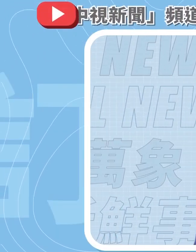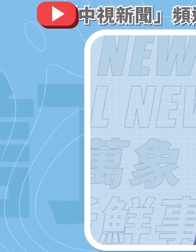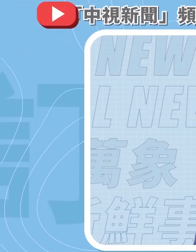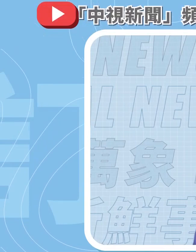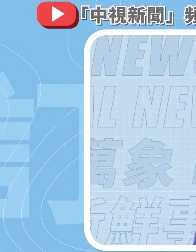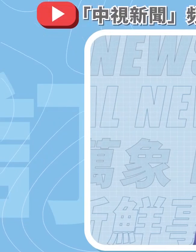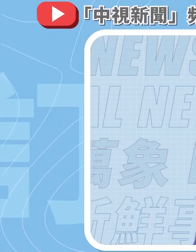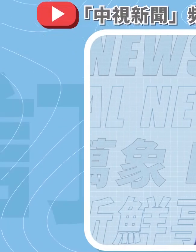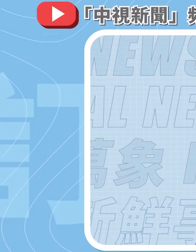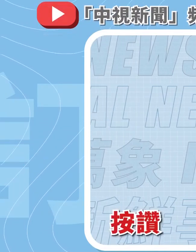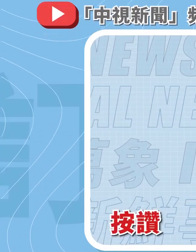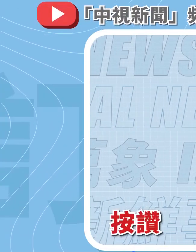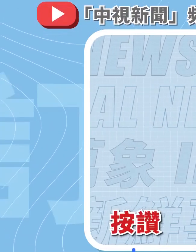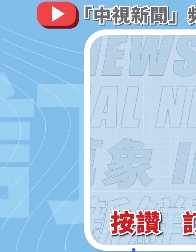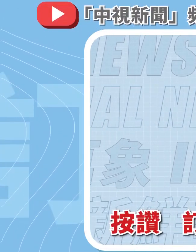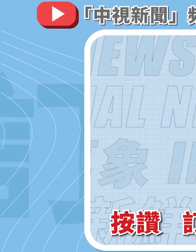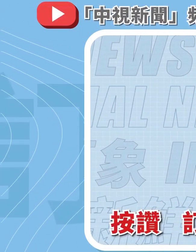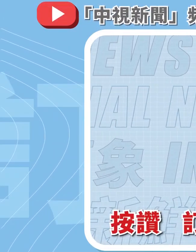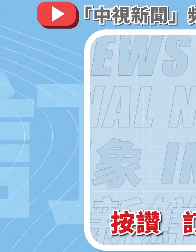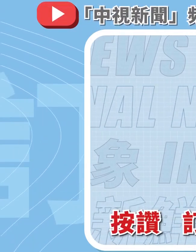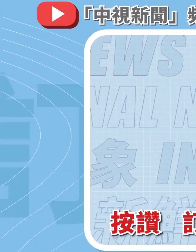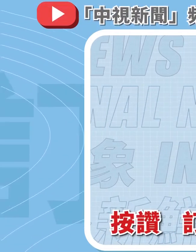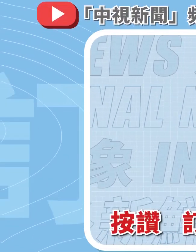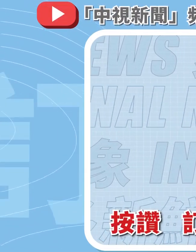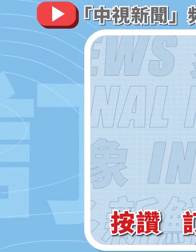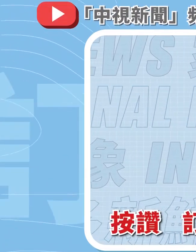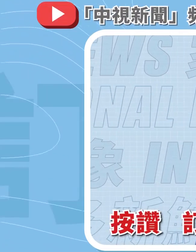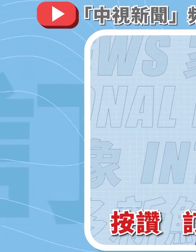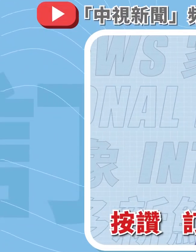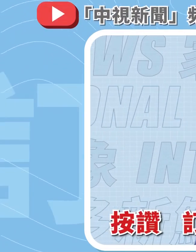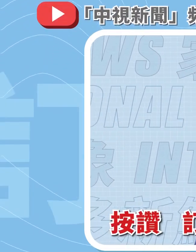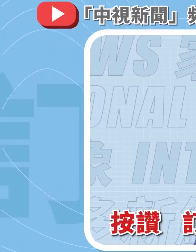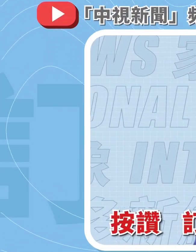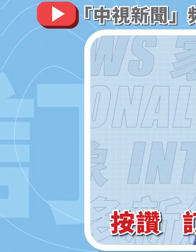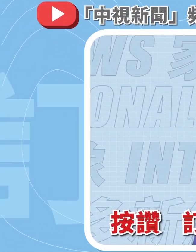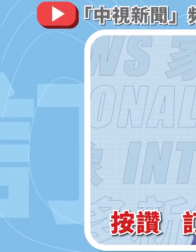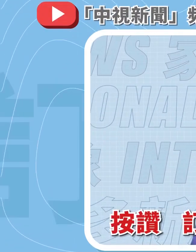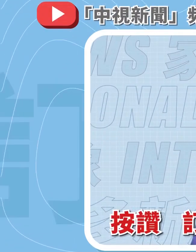请您锁定中视 YouTube 频道，记得要按赞、订阅、分享，开启小铃铛哦。